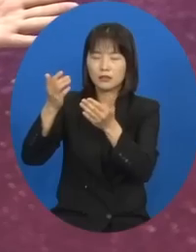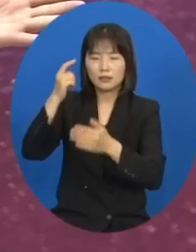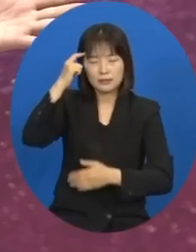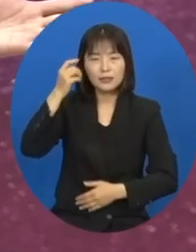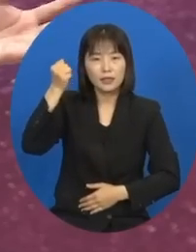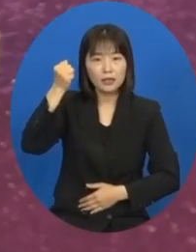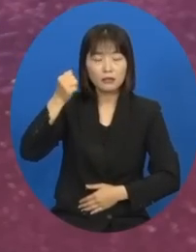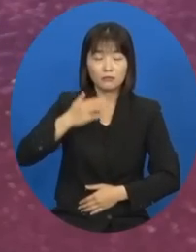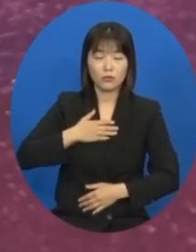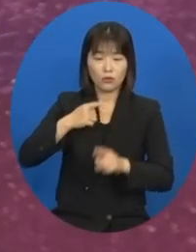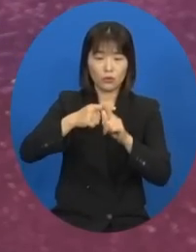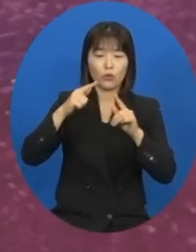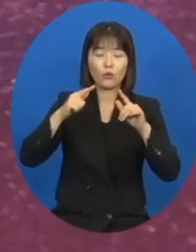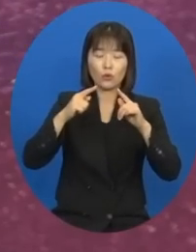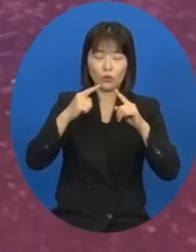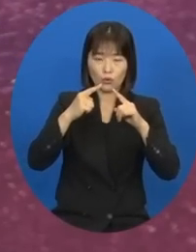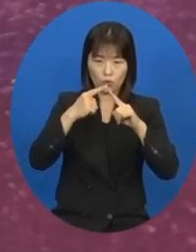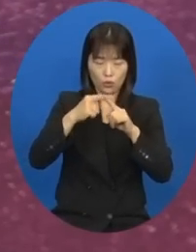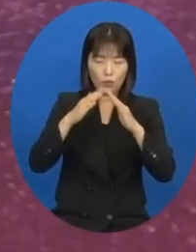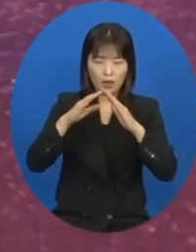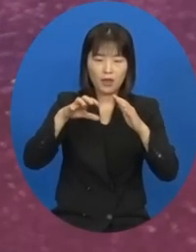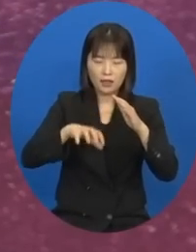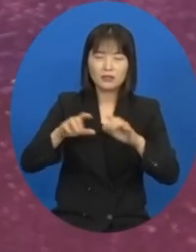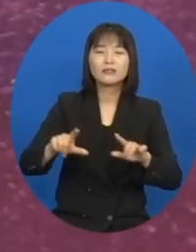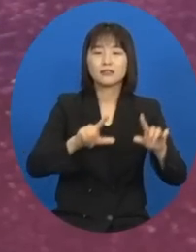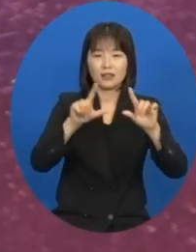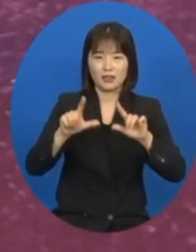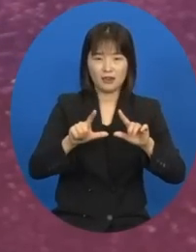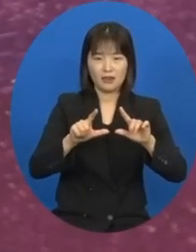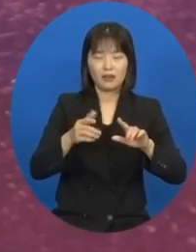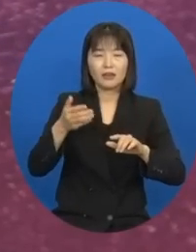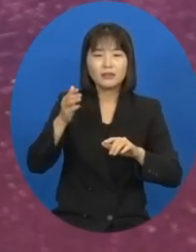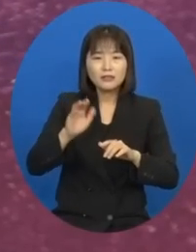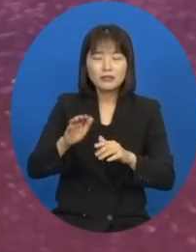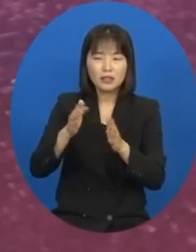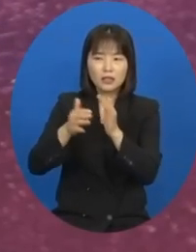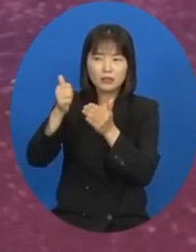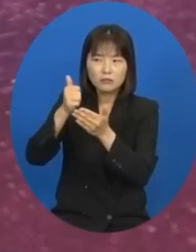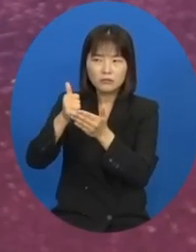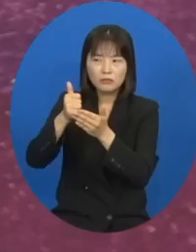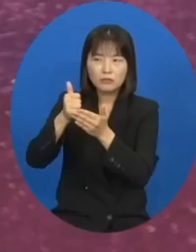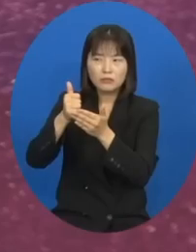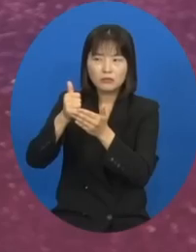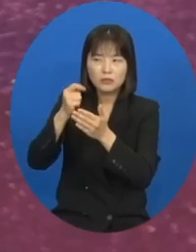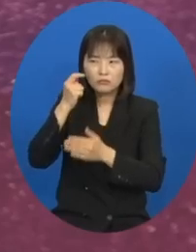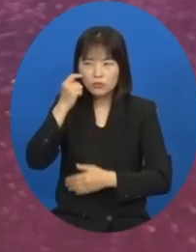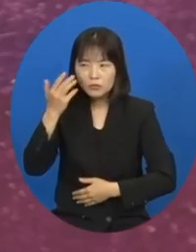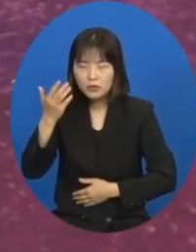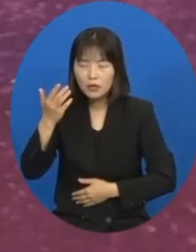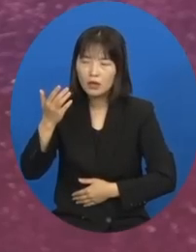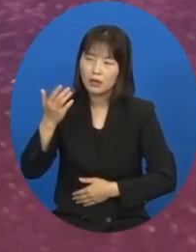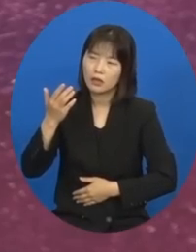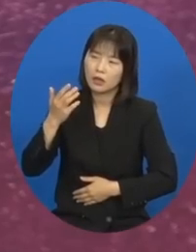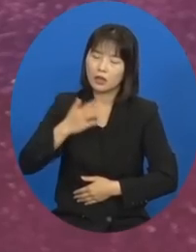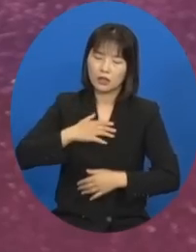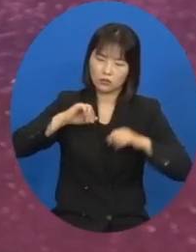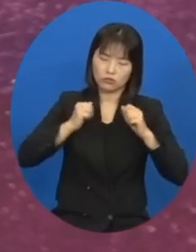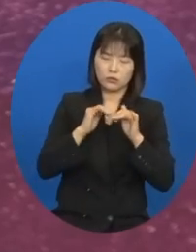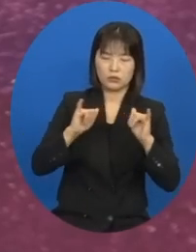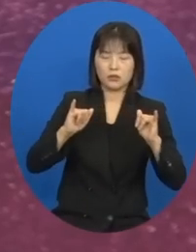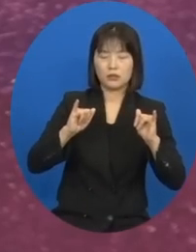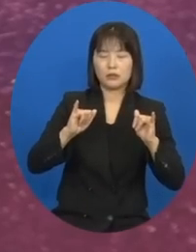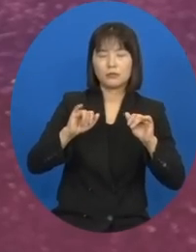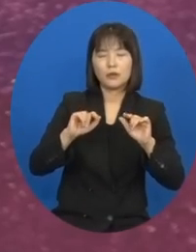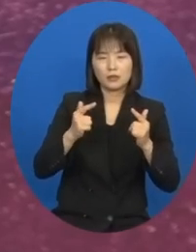교회에서 살잖아요 그런데 예수님께 정말 나아가다 보니까 제가 순종의 사람이 아닌 것 같다는 마음이